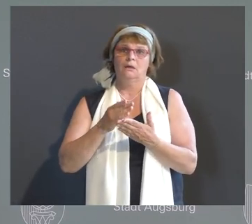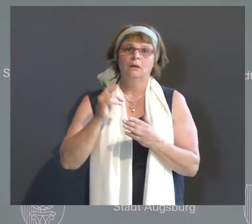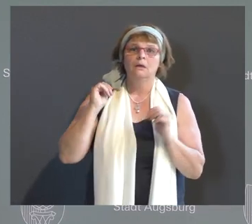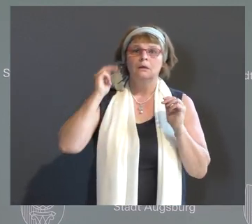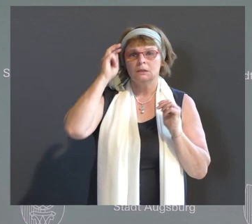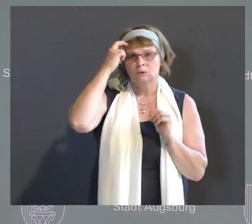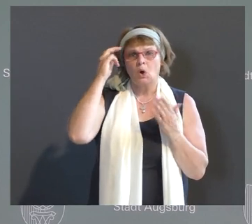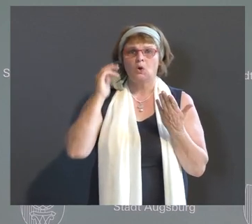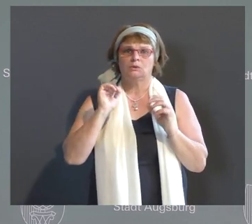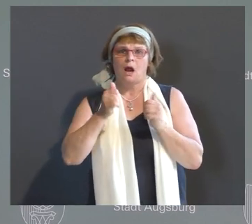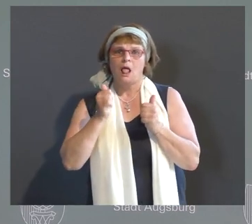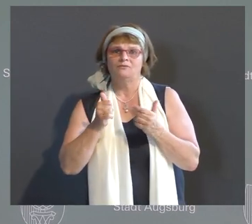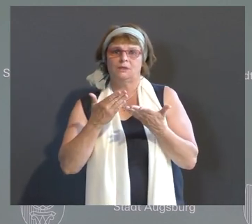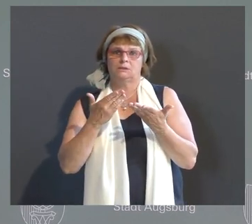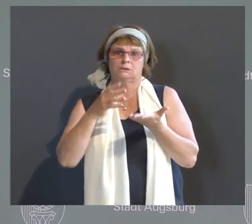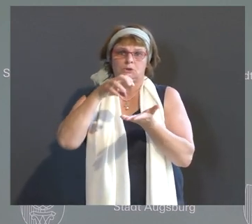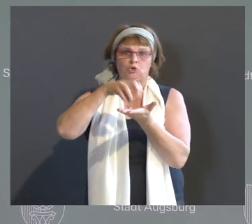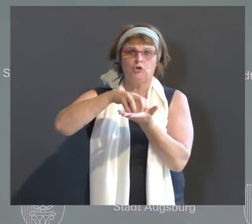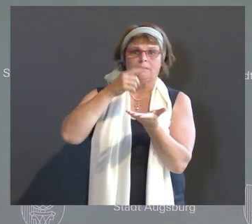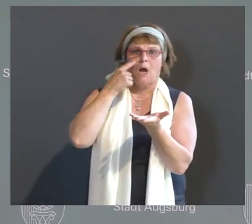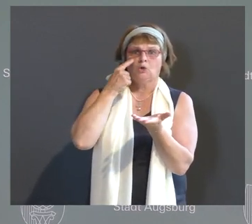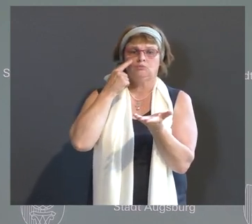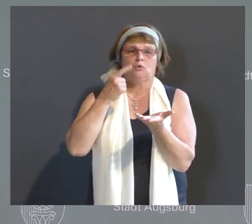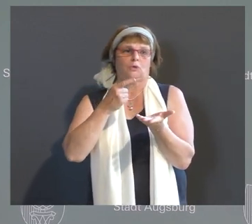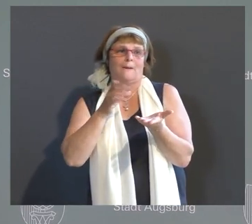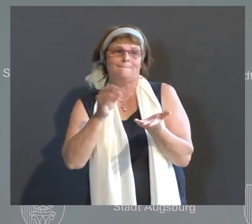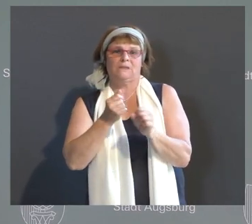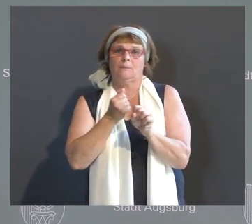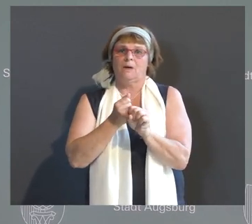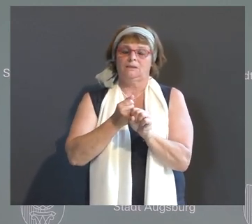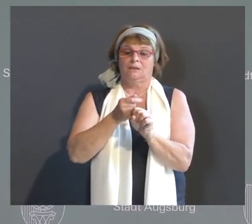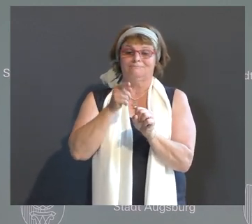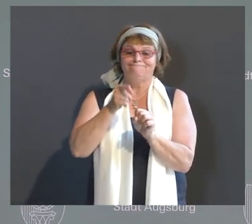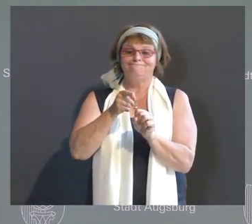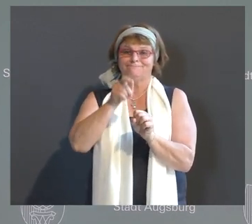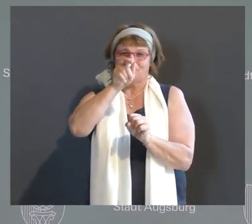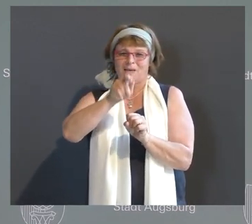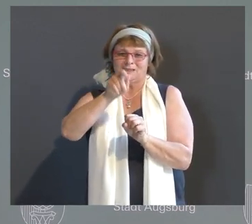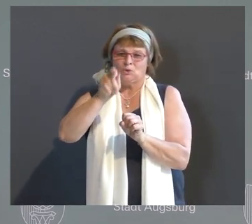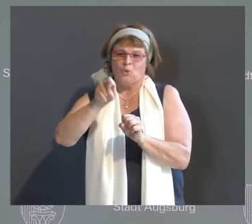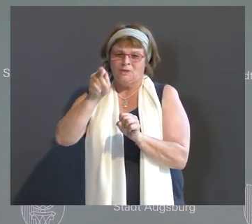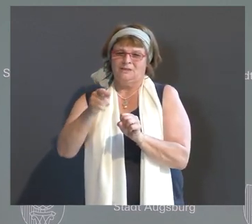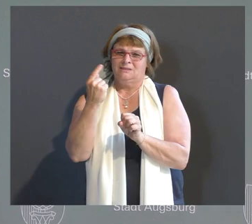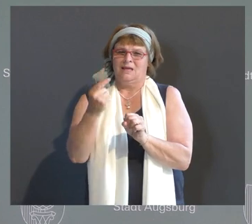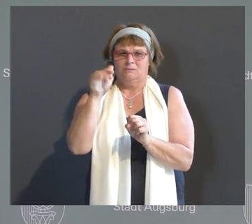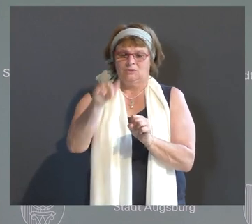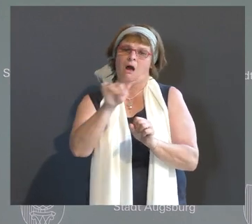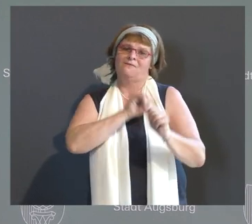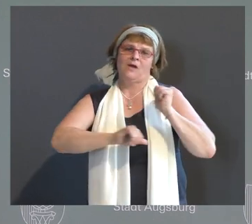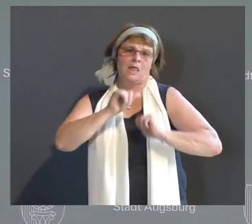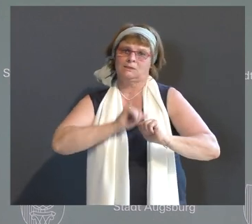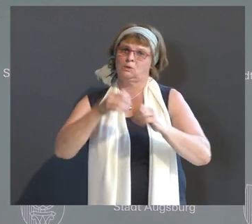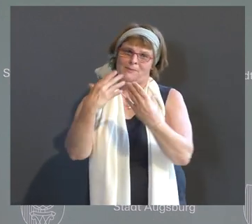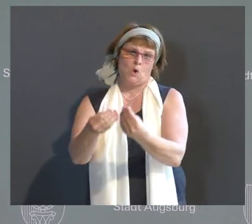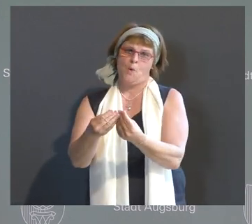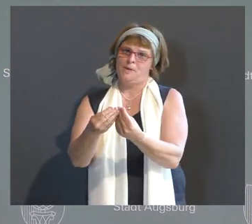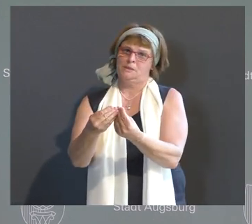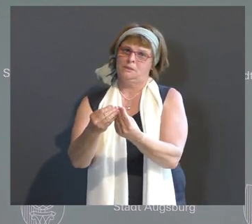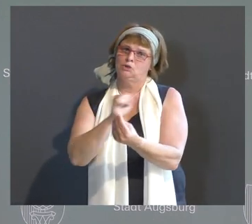Situation beherrschbar geblieben ist. Und ich möchte vor allem all denjenigen, die verletzt worden sind, eine schnelle Gesundung